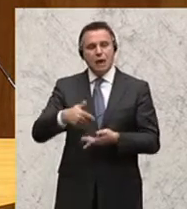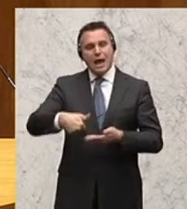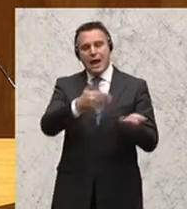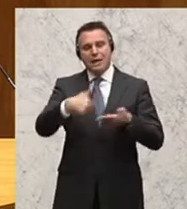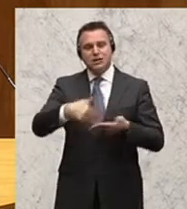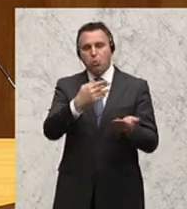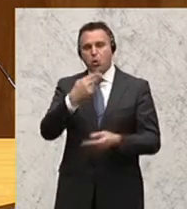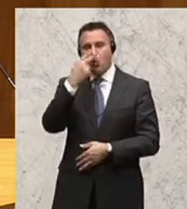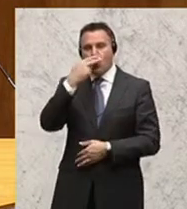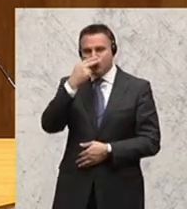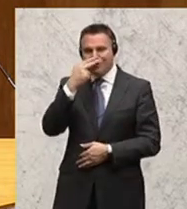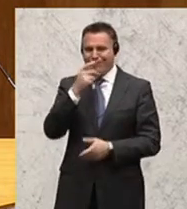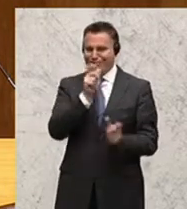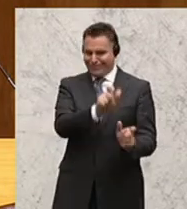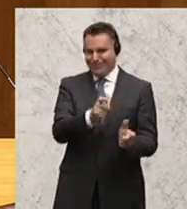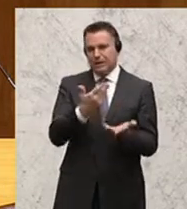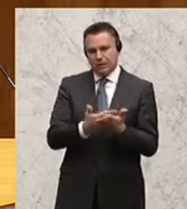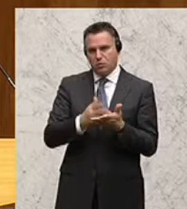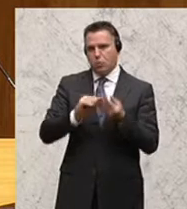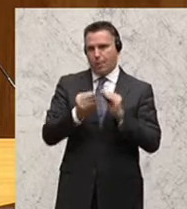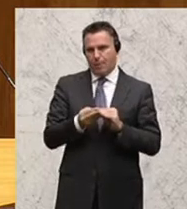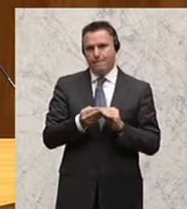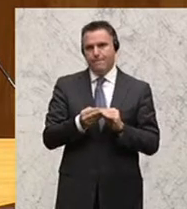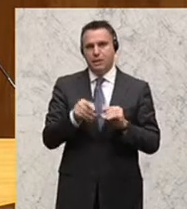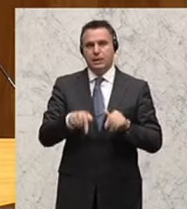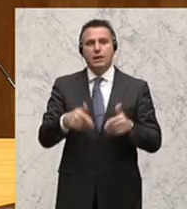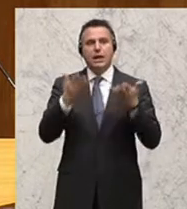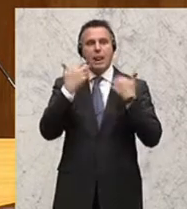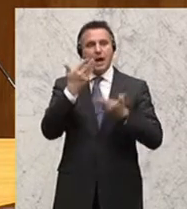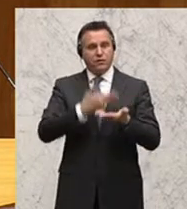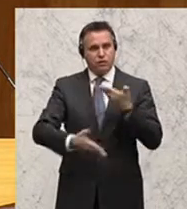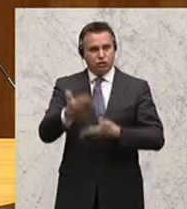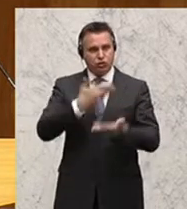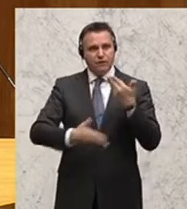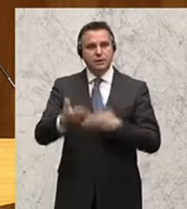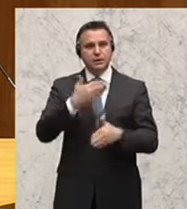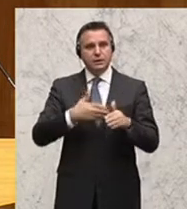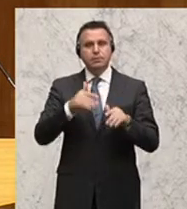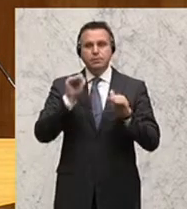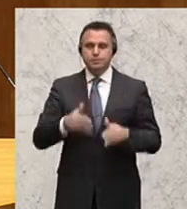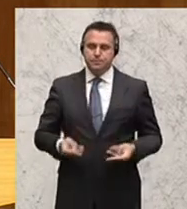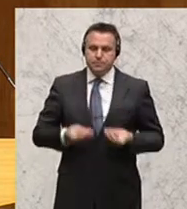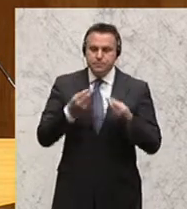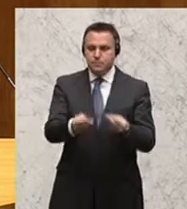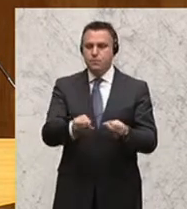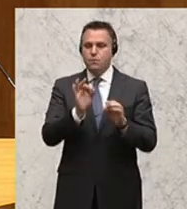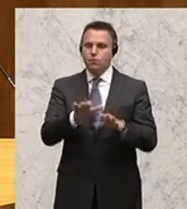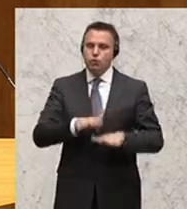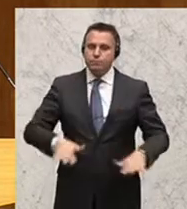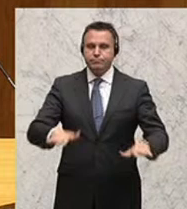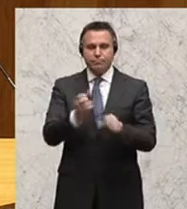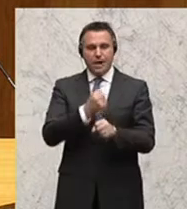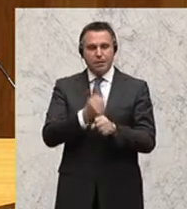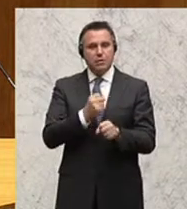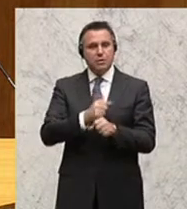nach Russland anzuführen. Der heimischen Landwirtschaft sind Arbeitsgrundlagen zu schaffen, welche das